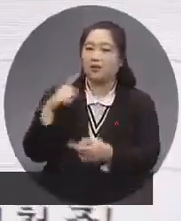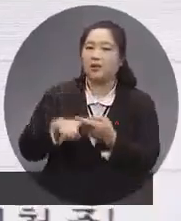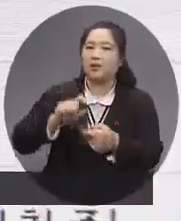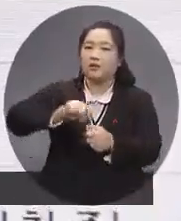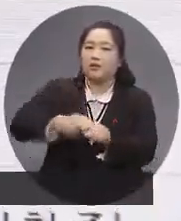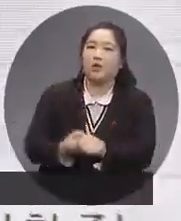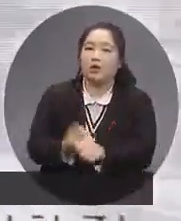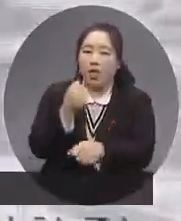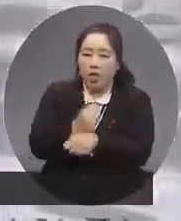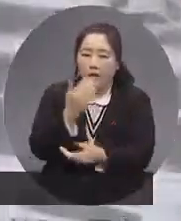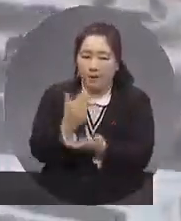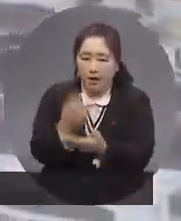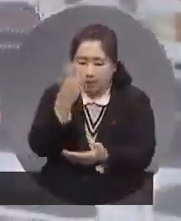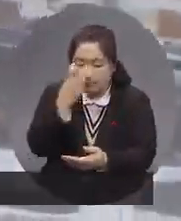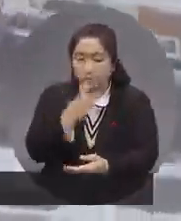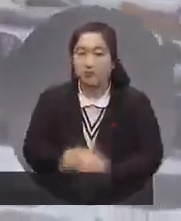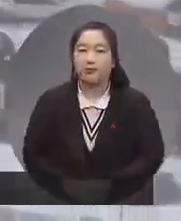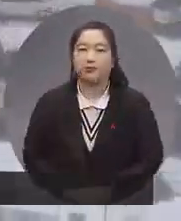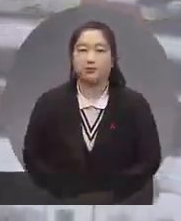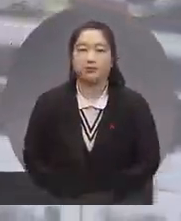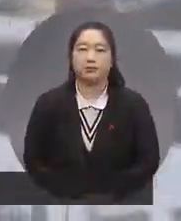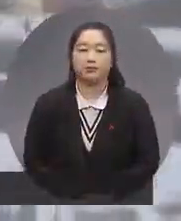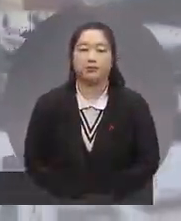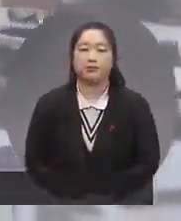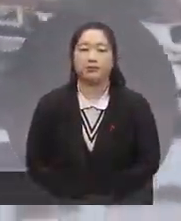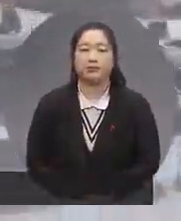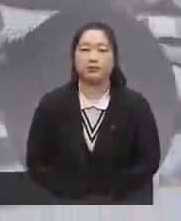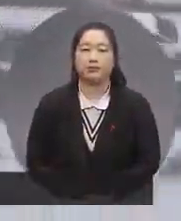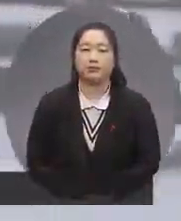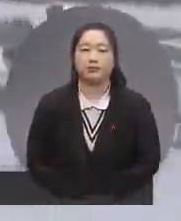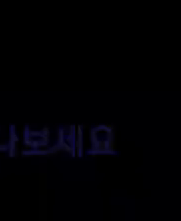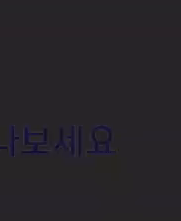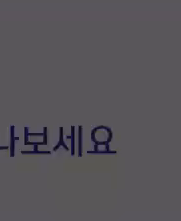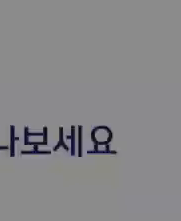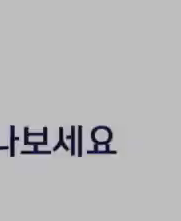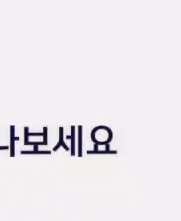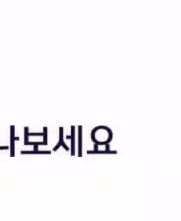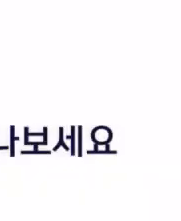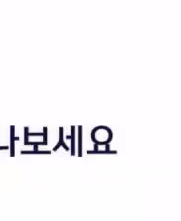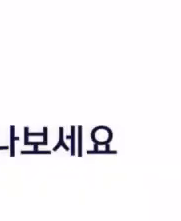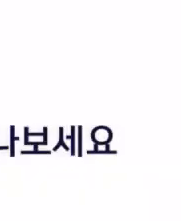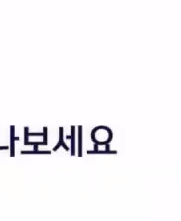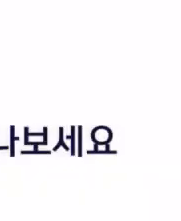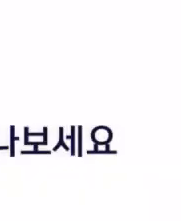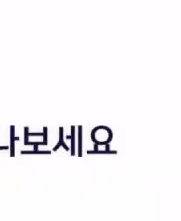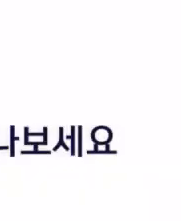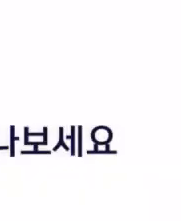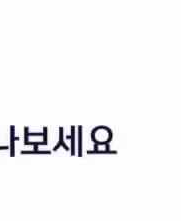징계 요구도 검토할 계획입니다. MBC 뉴스 김은초입니다.